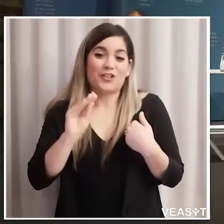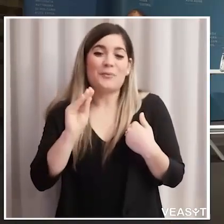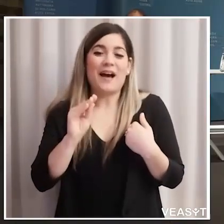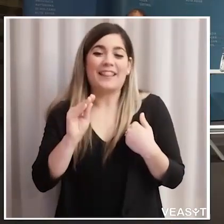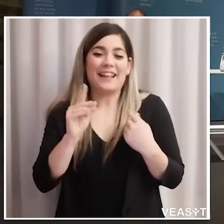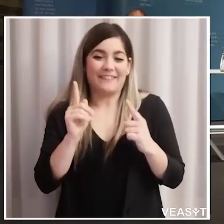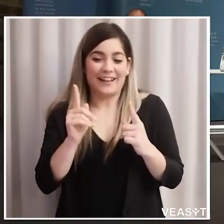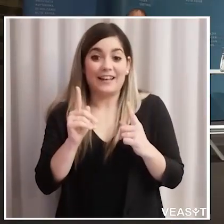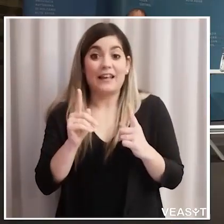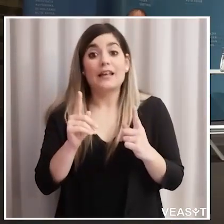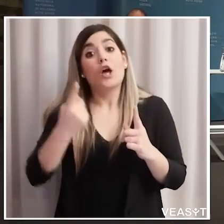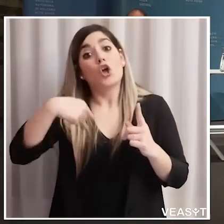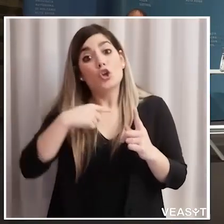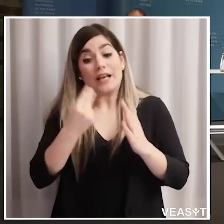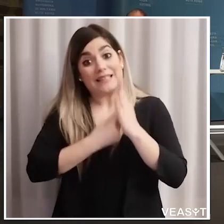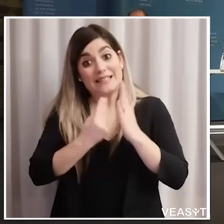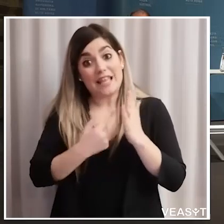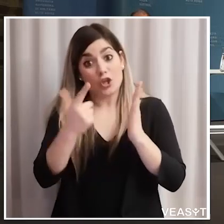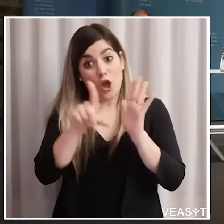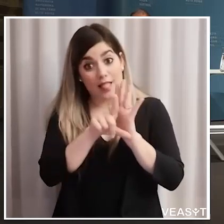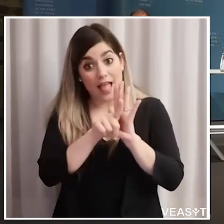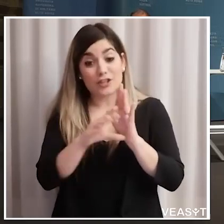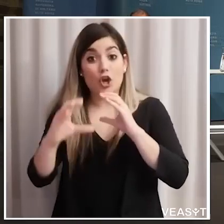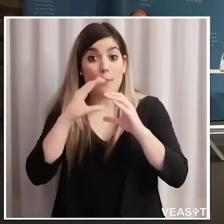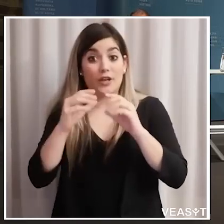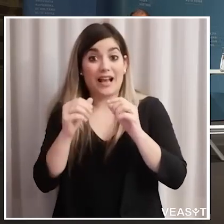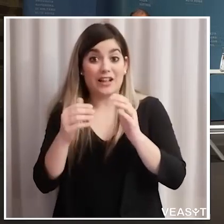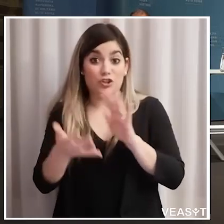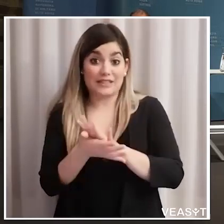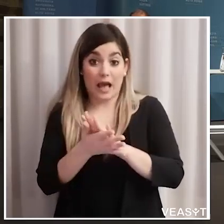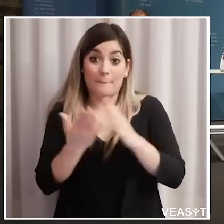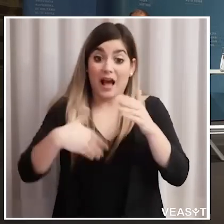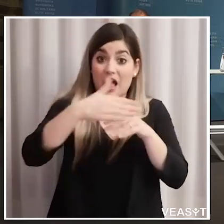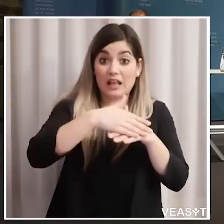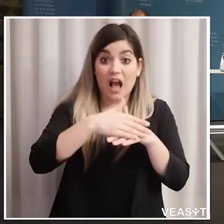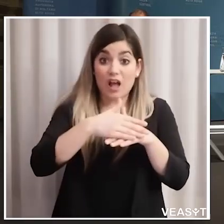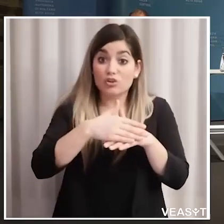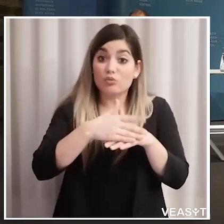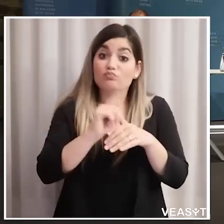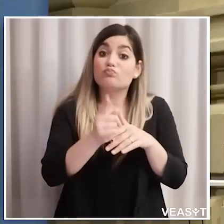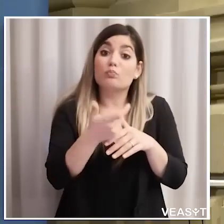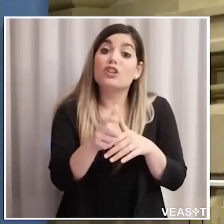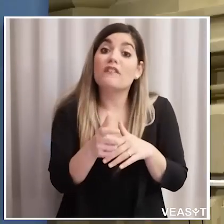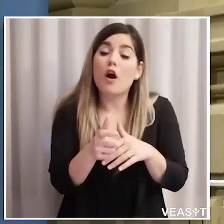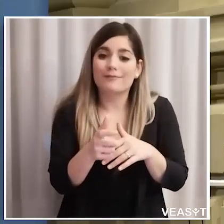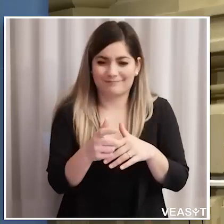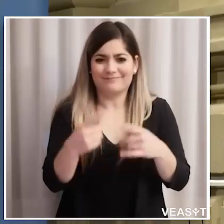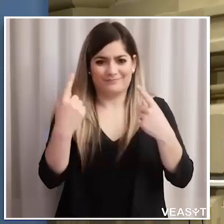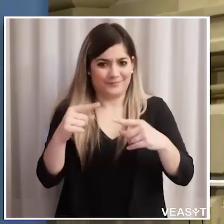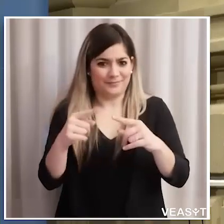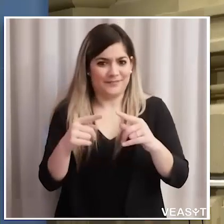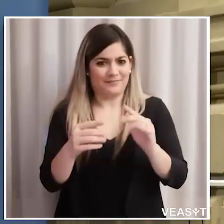è perché non alleghiamo il disegno di legge al comunicato stampa. Ed è una regola